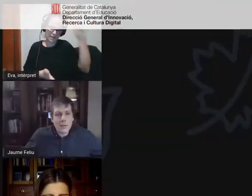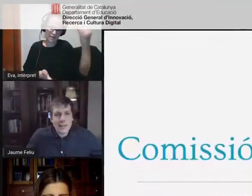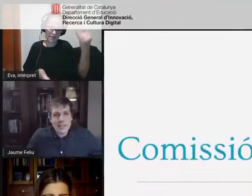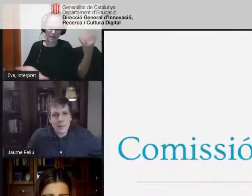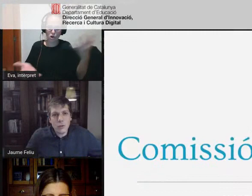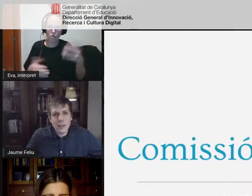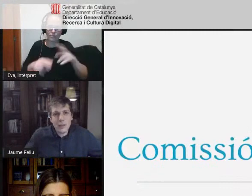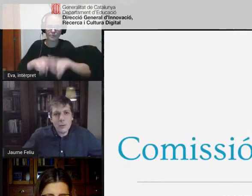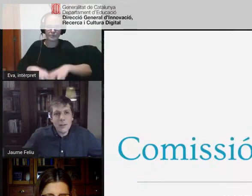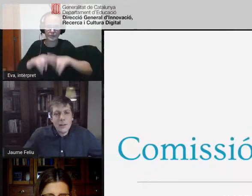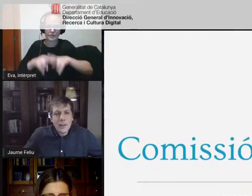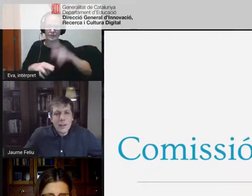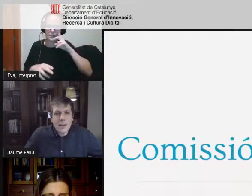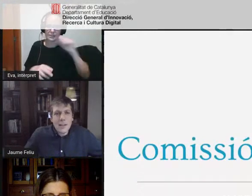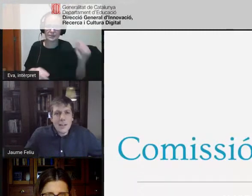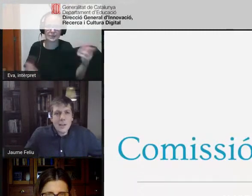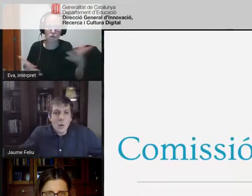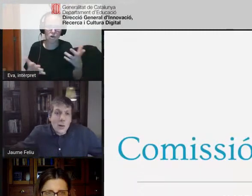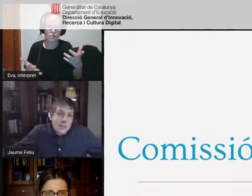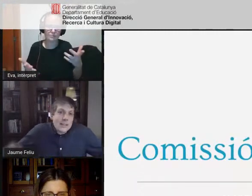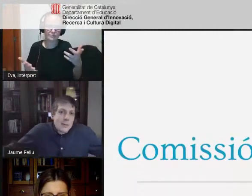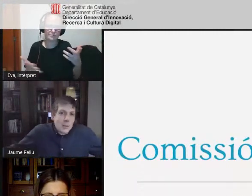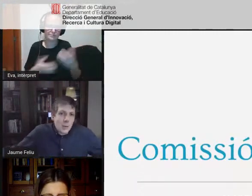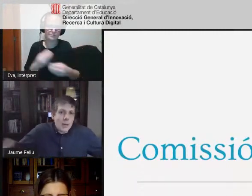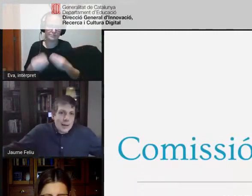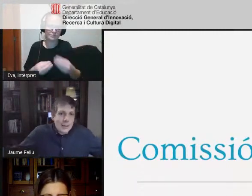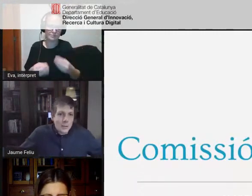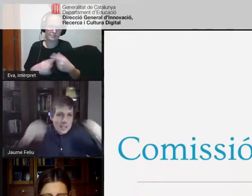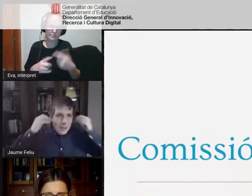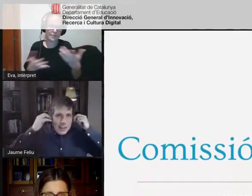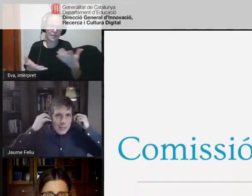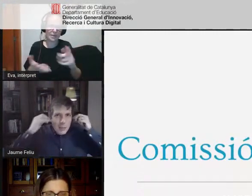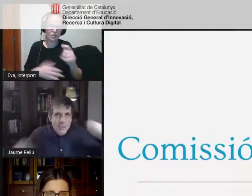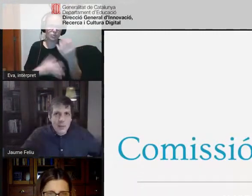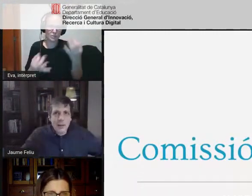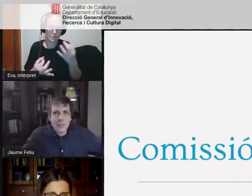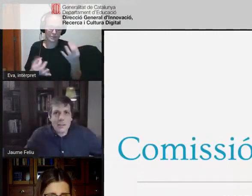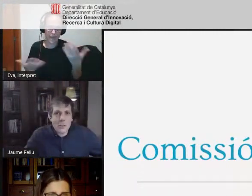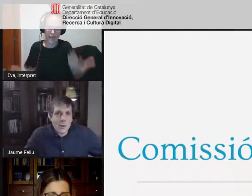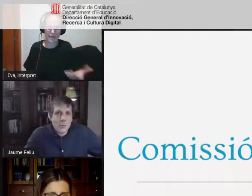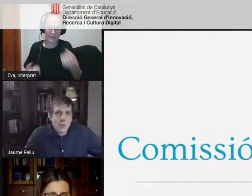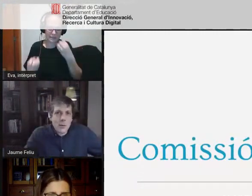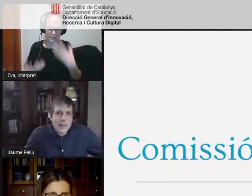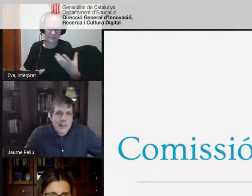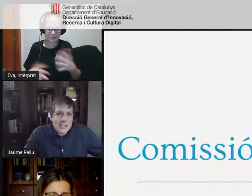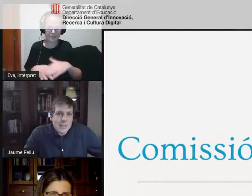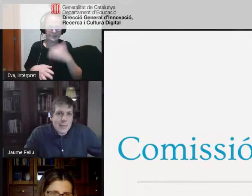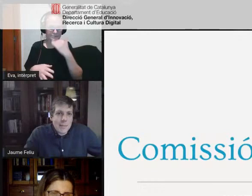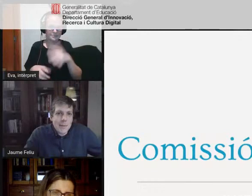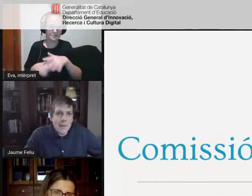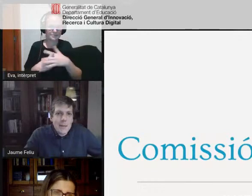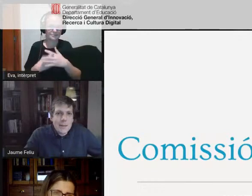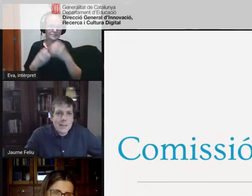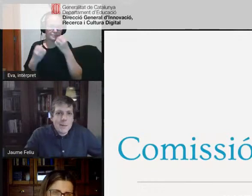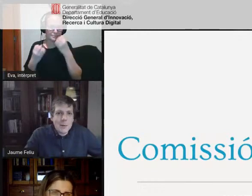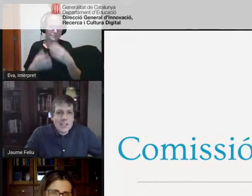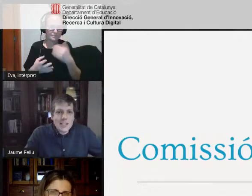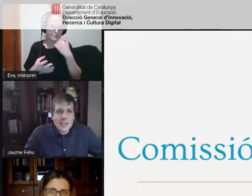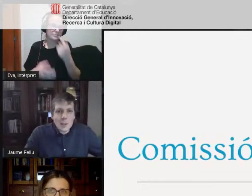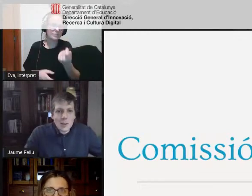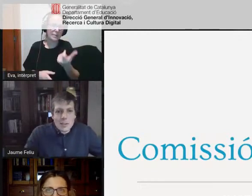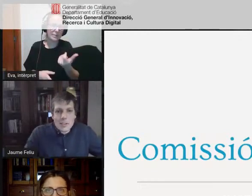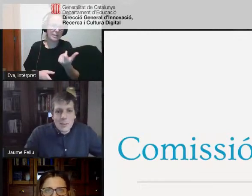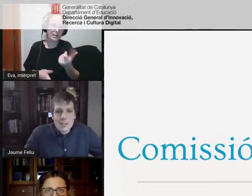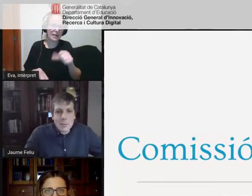com vau saber exactament on éreu i concretament també on heu arribat on esteu en aquests moments per situar-vos una mica que sapiguem